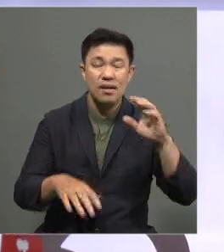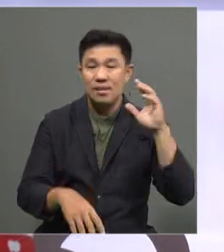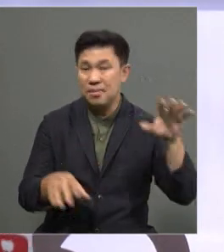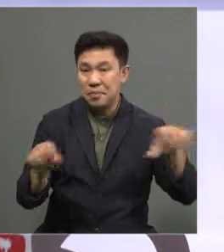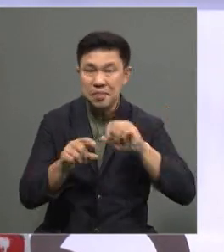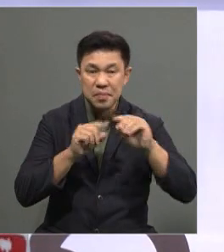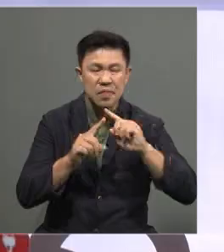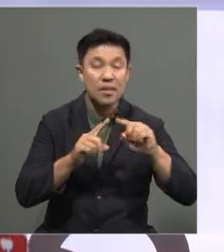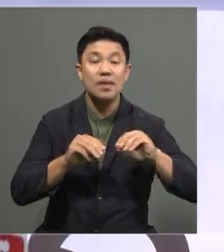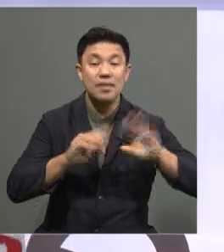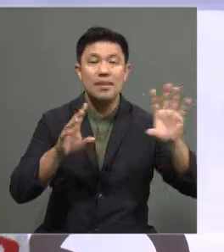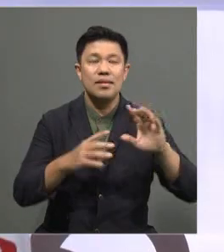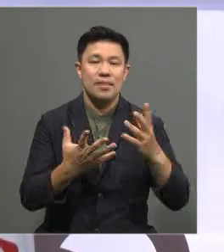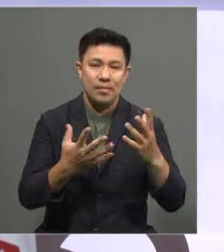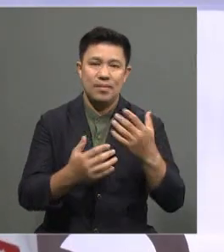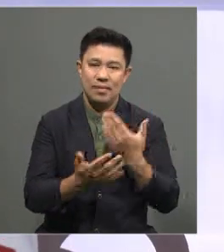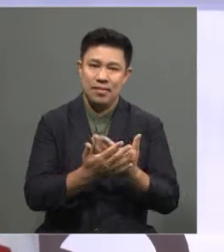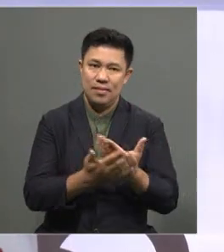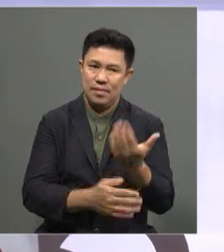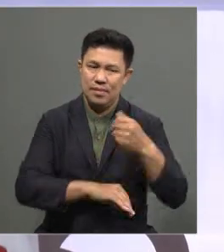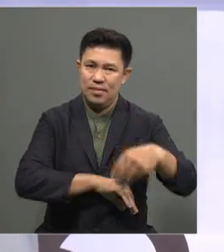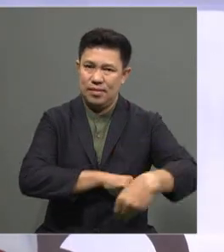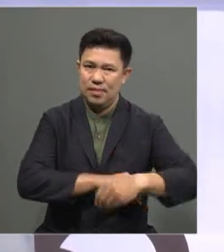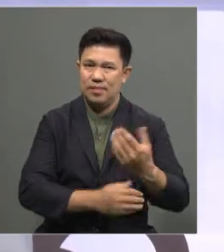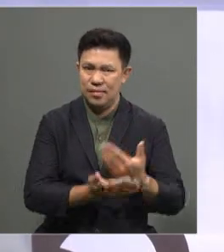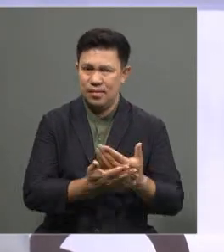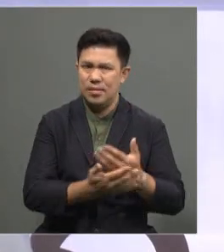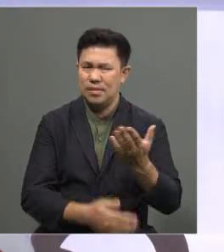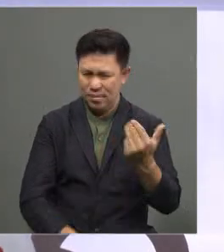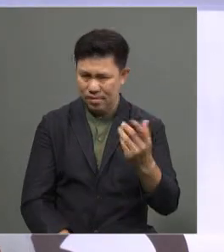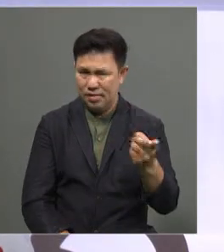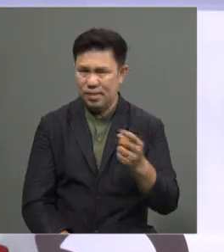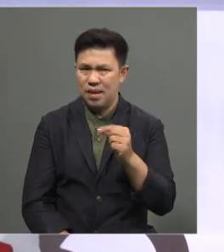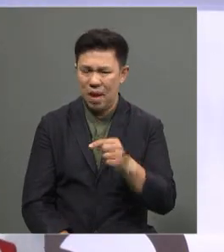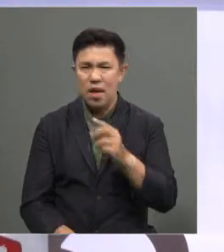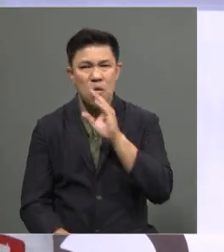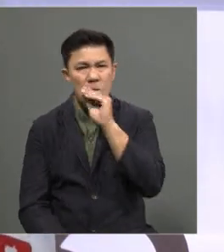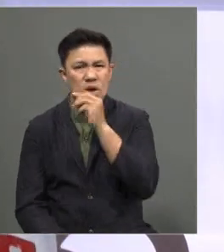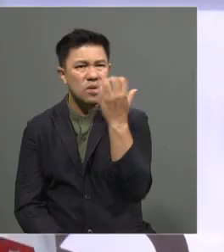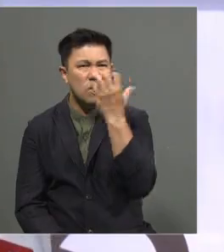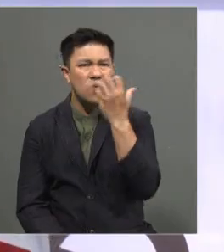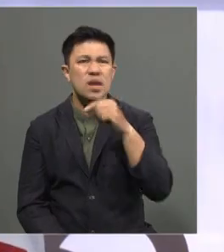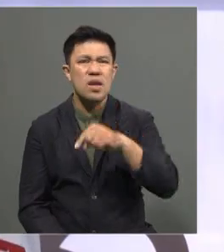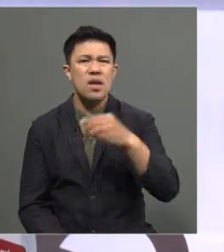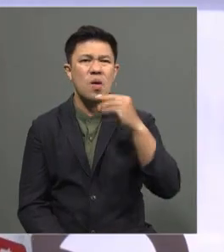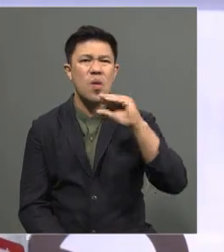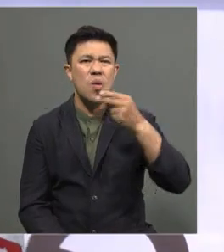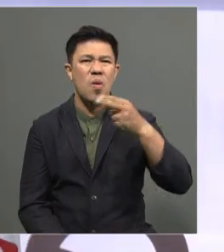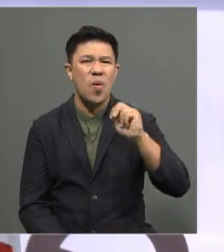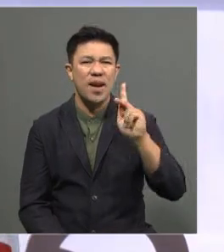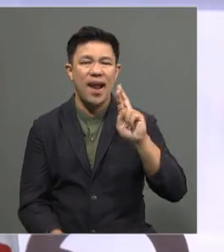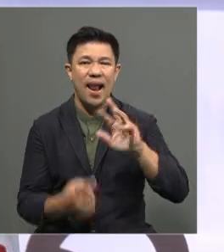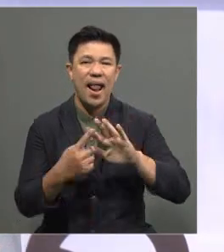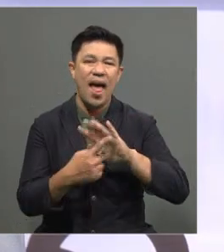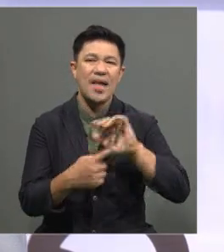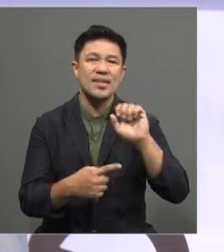มันก็เลยเป็นที่มาของการเรียกรับเงินเพื่อบอกว่าให้ไปฟอกข่าวที่โหนกระแสก็แล้วกันแล้วก็มีการแอบอ้างว่า